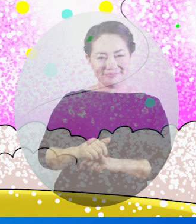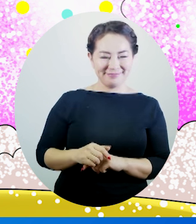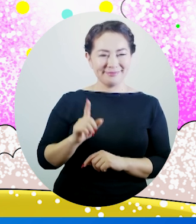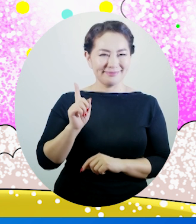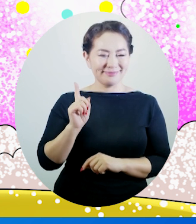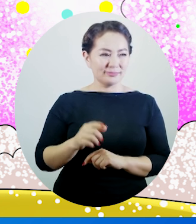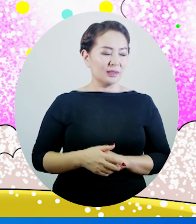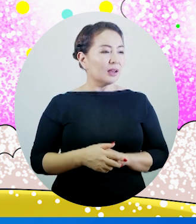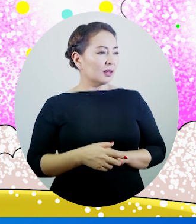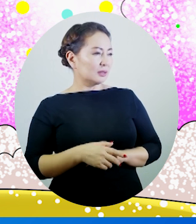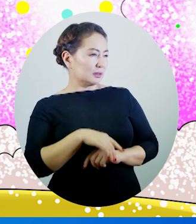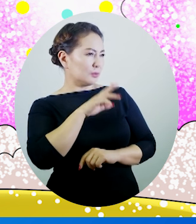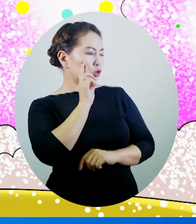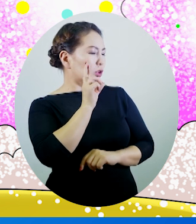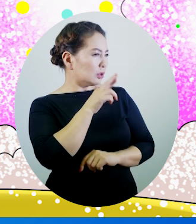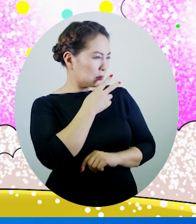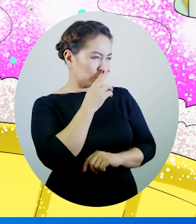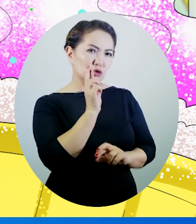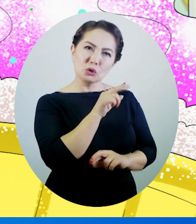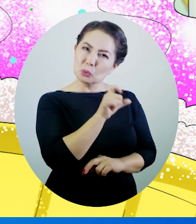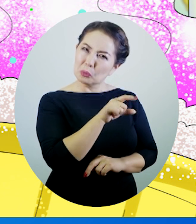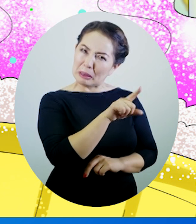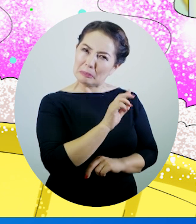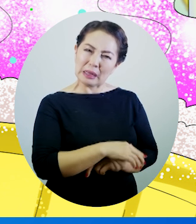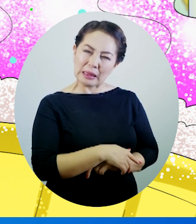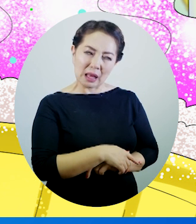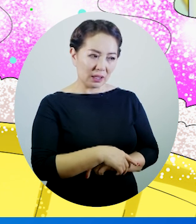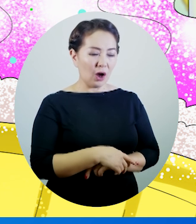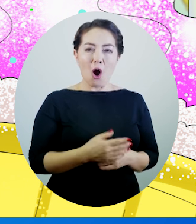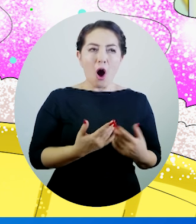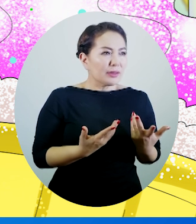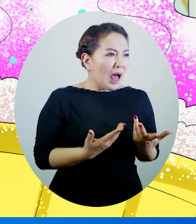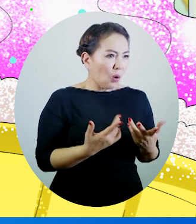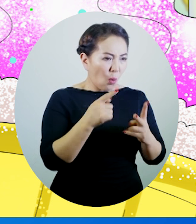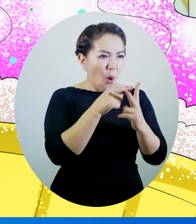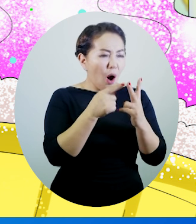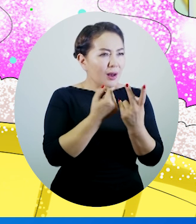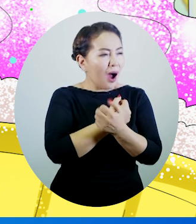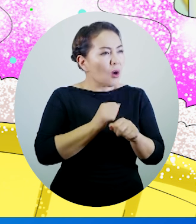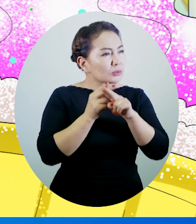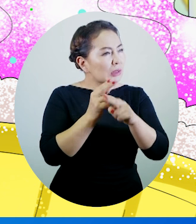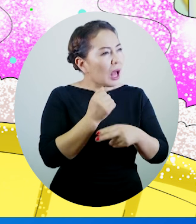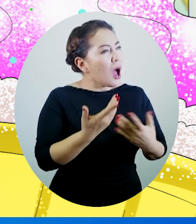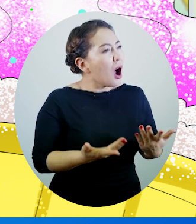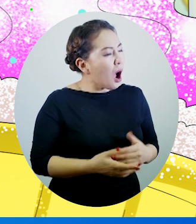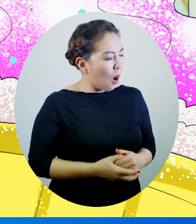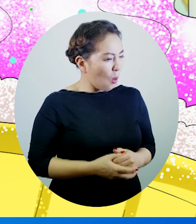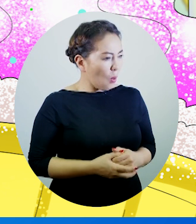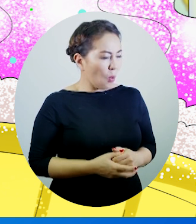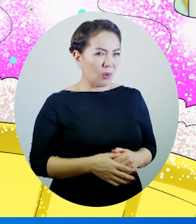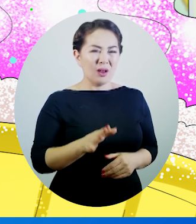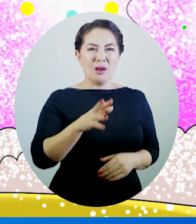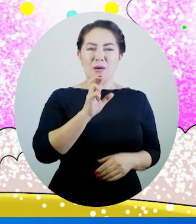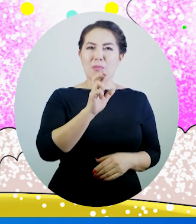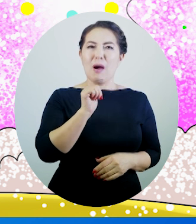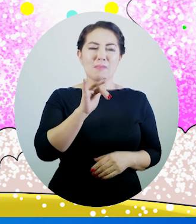Энэ нэг л биш байна да. Тийм байна. Одоо хідүүлээ яах вэ? Энэ хоёрыг яаж аврах вэ? Бамбар минь амилсан